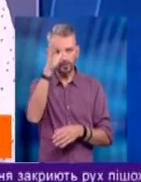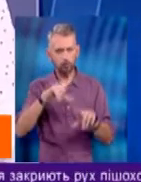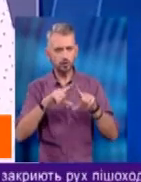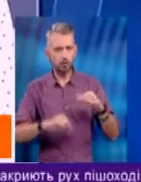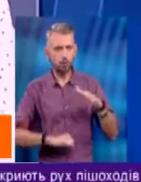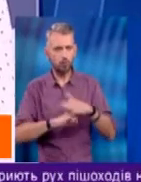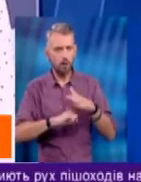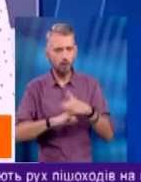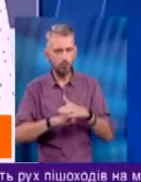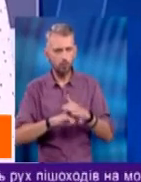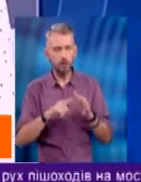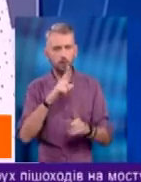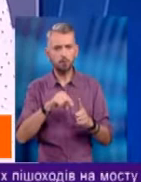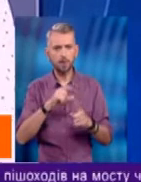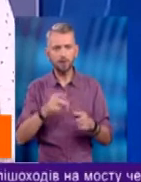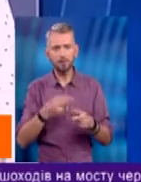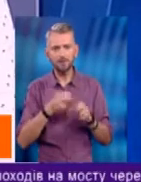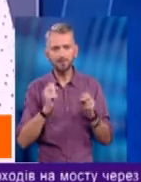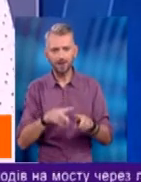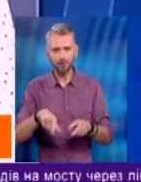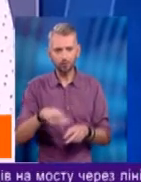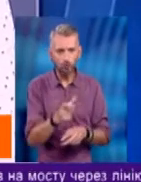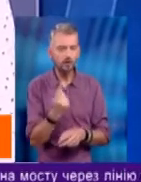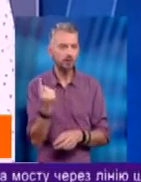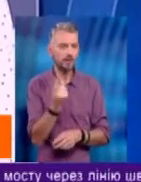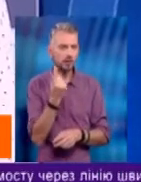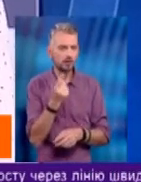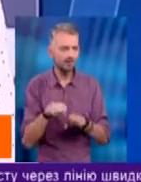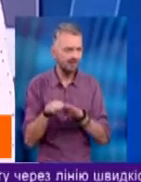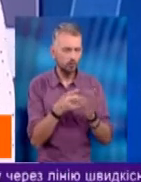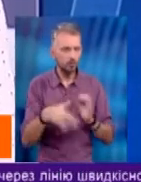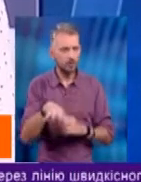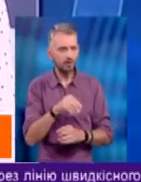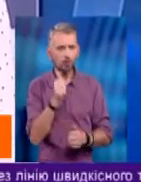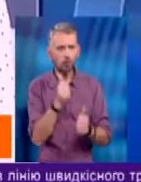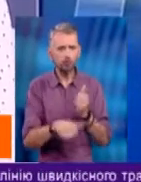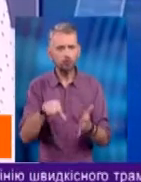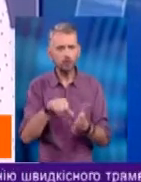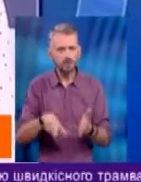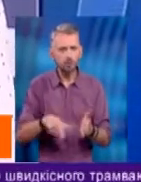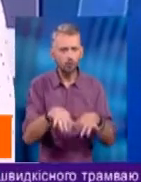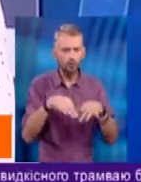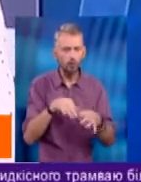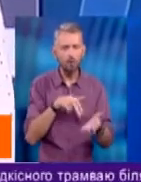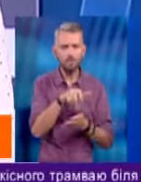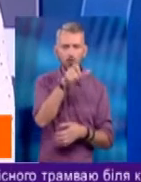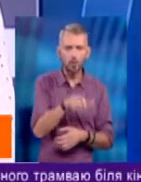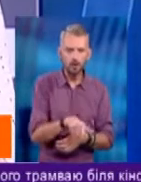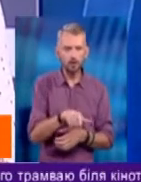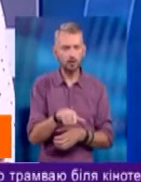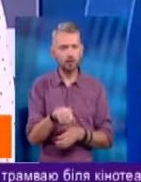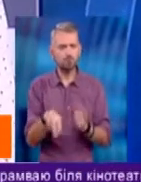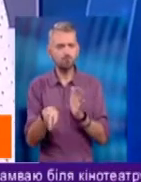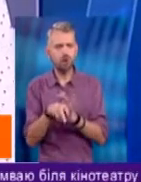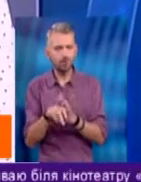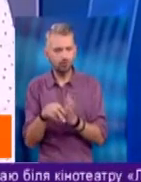базову з правил безпеки на дорозі, єдину для всіх. Щоб кожен учасник дорожнього руху, і пішохід, і пасажир,